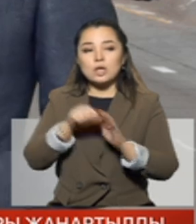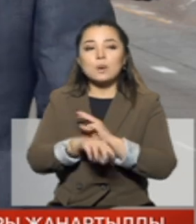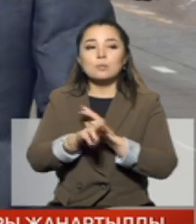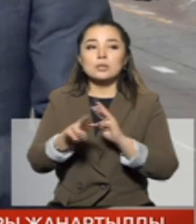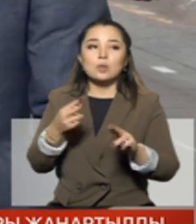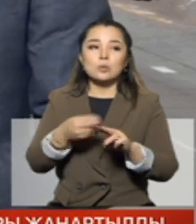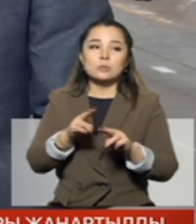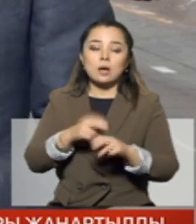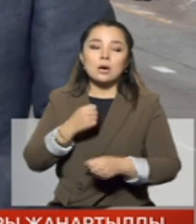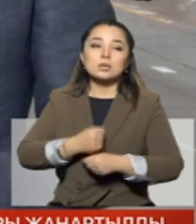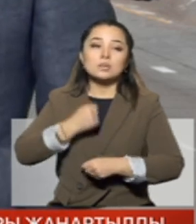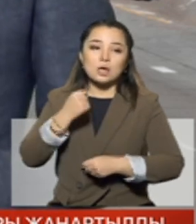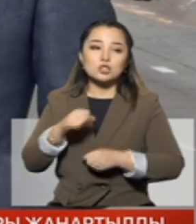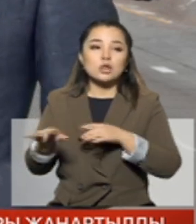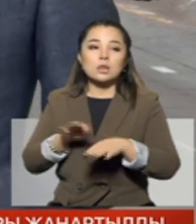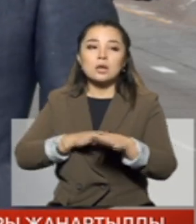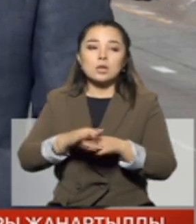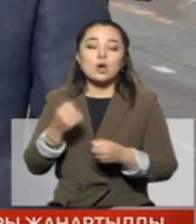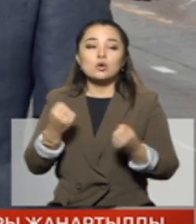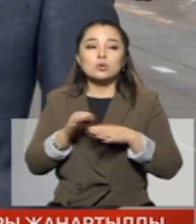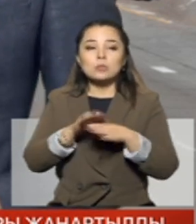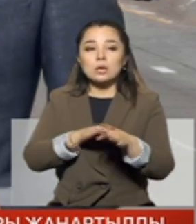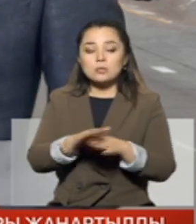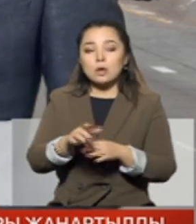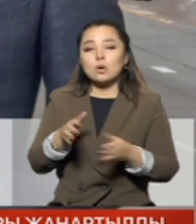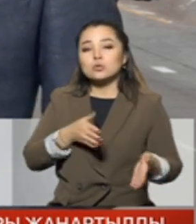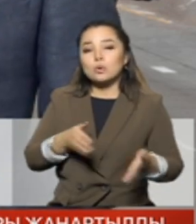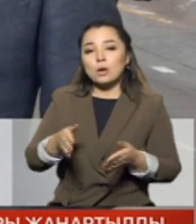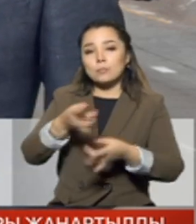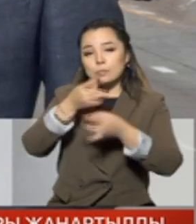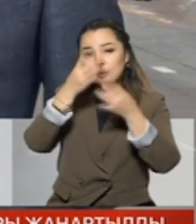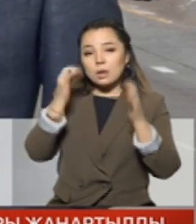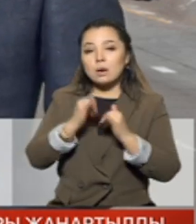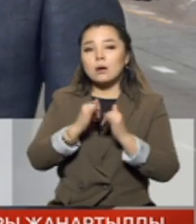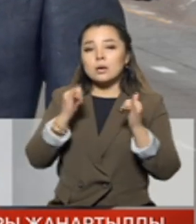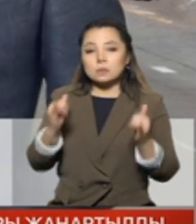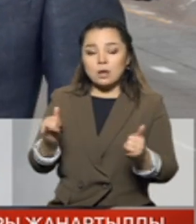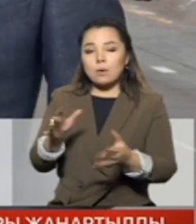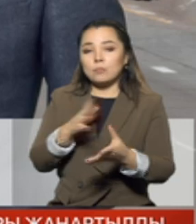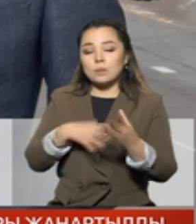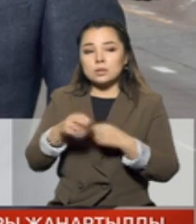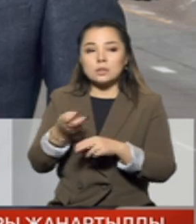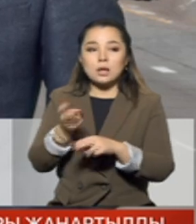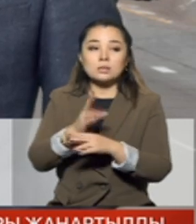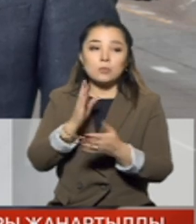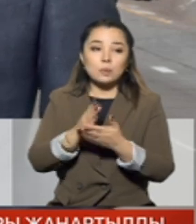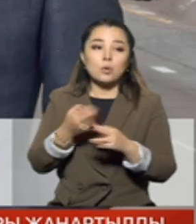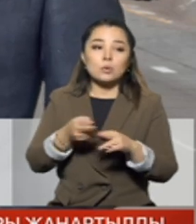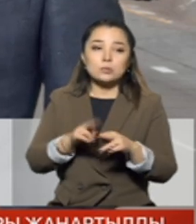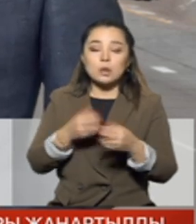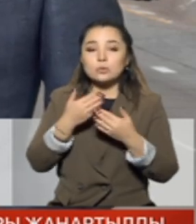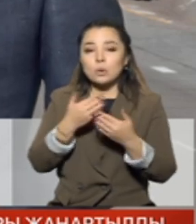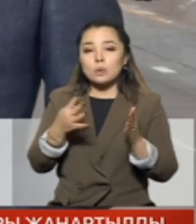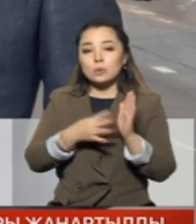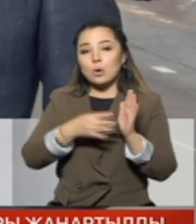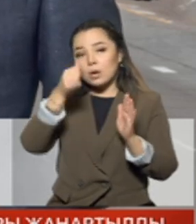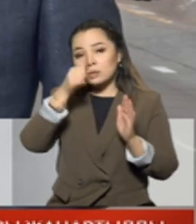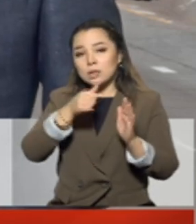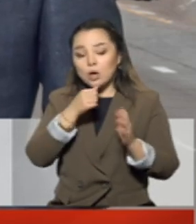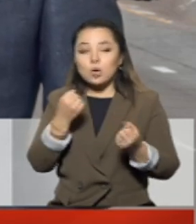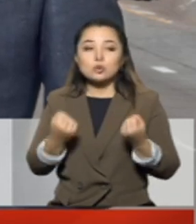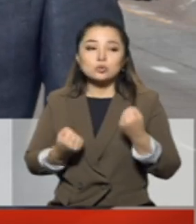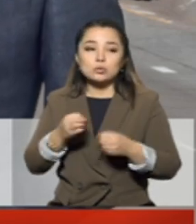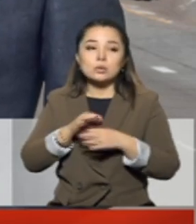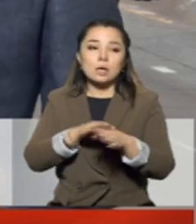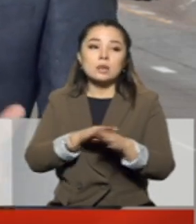министрлігі мұндай қатаң шараға жүргізушілердің жолда жүру мәдениетін арттыру үшін бардық деп отыр. Өйткені соңғы 9 айда